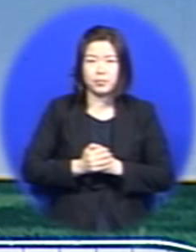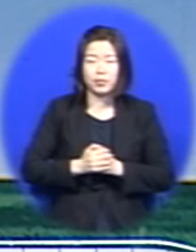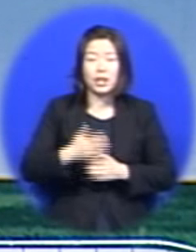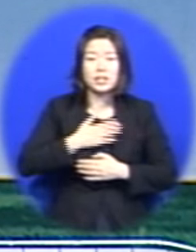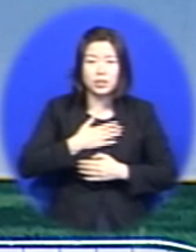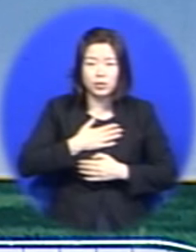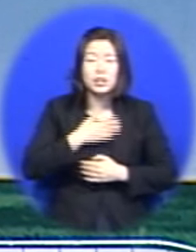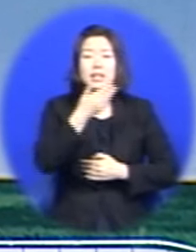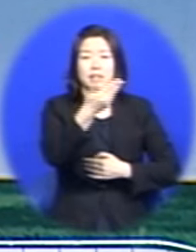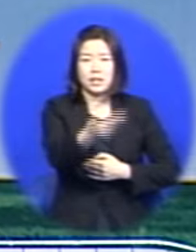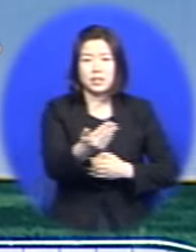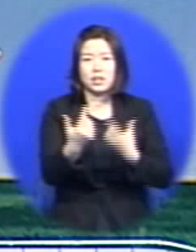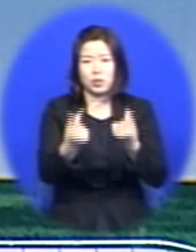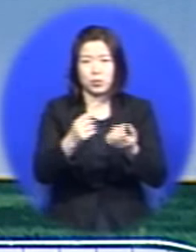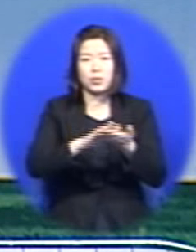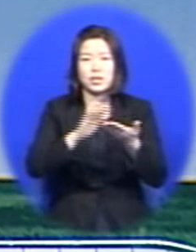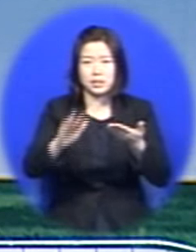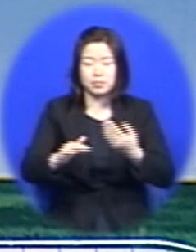저는 당신이에요.